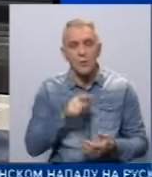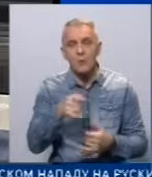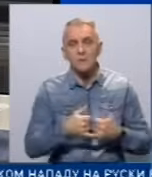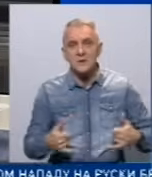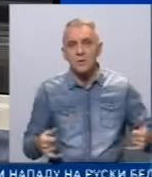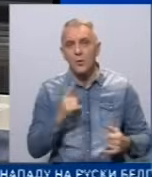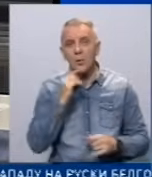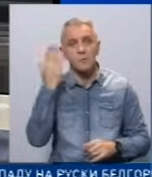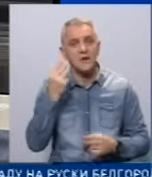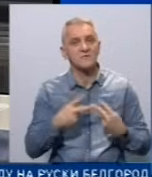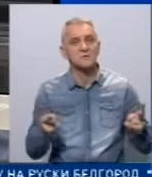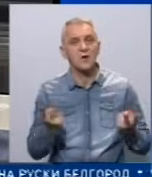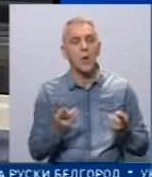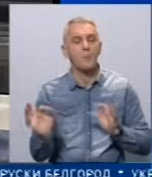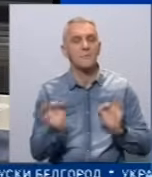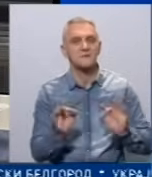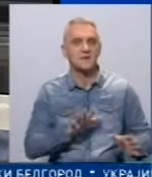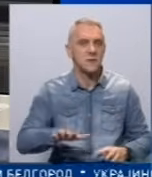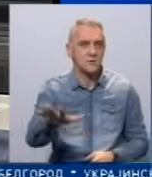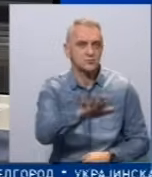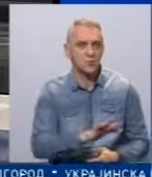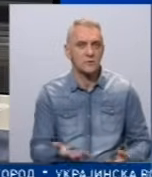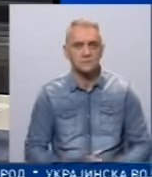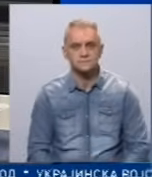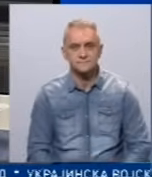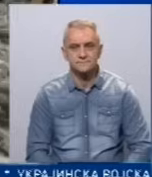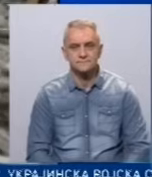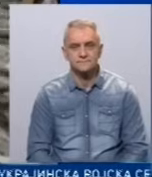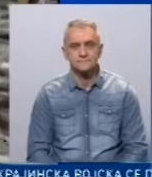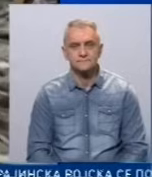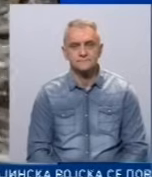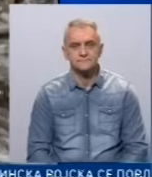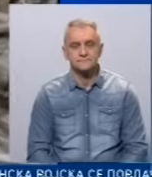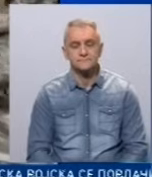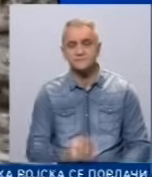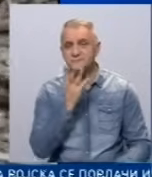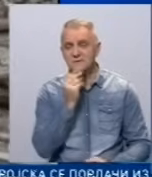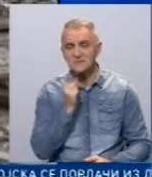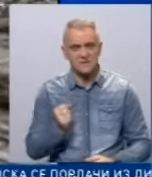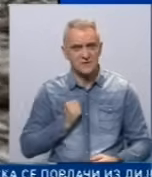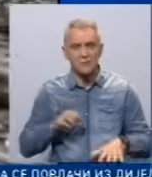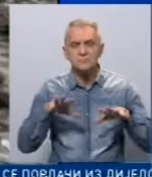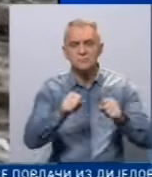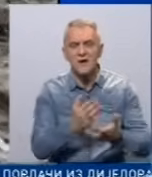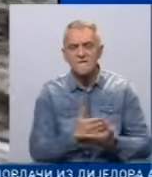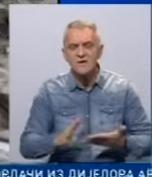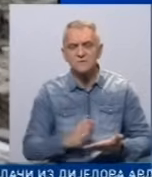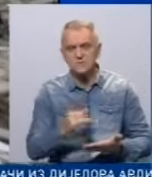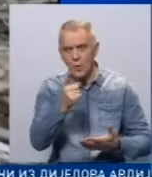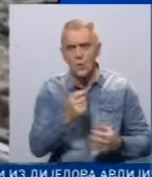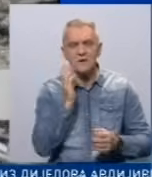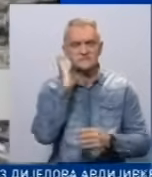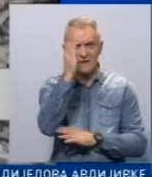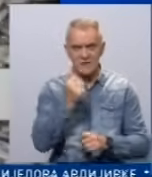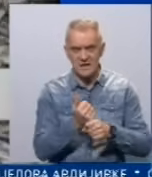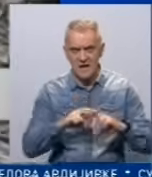u ovom gradu koji je nekada važio kao bezbjedna zona. Izraelske trupe su zauzele veći dio sjeverne Gaze, te